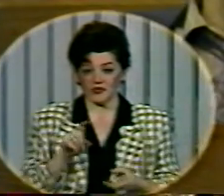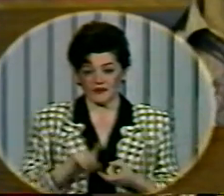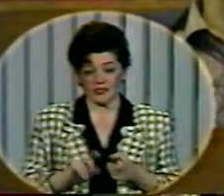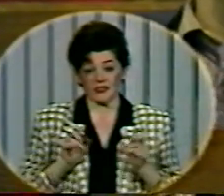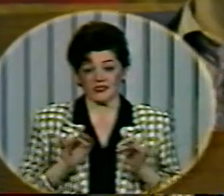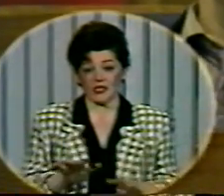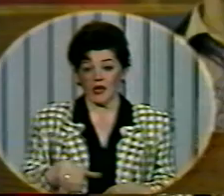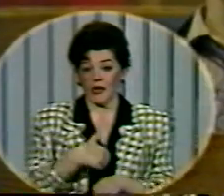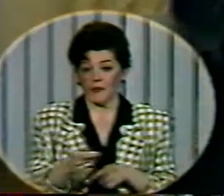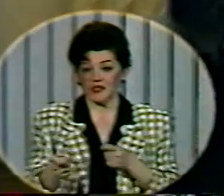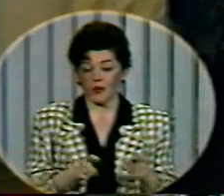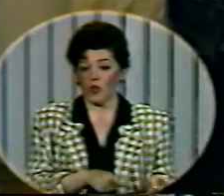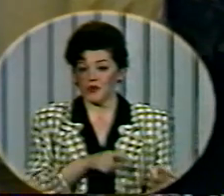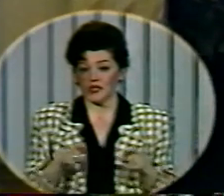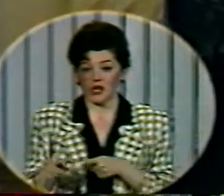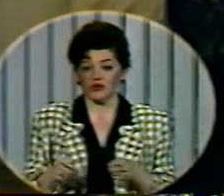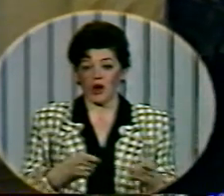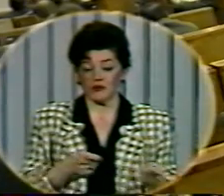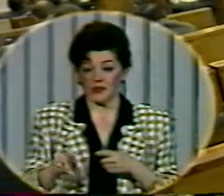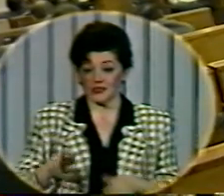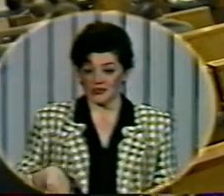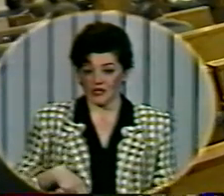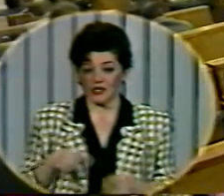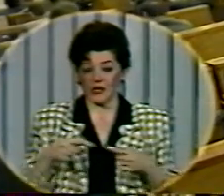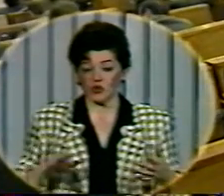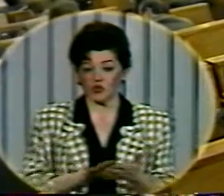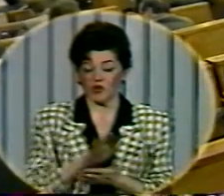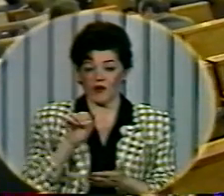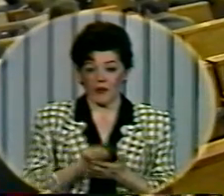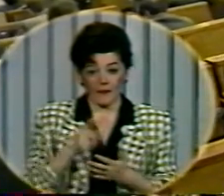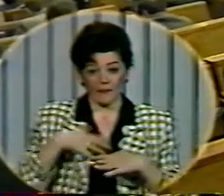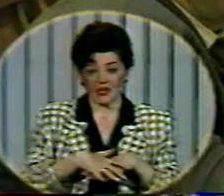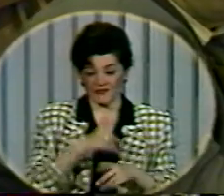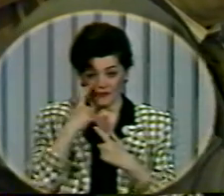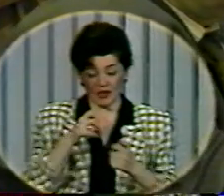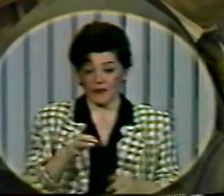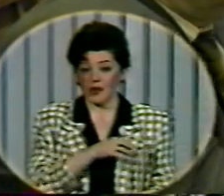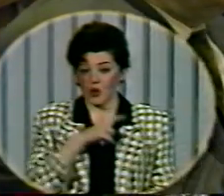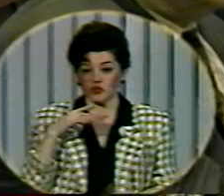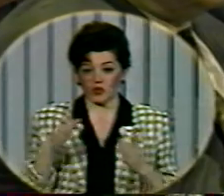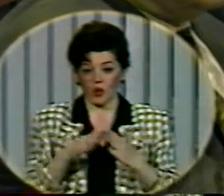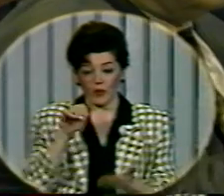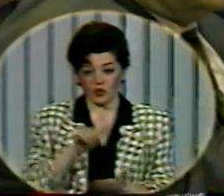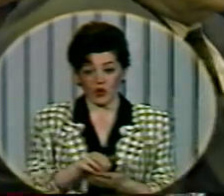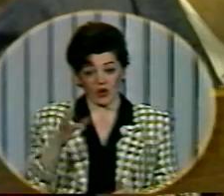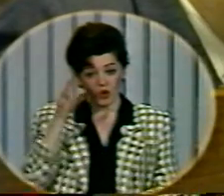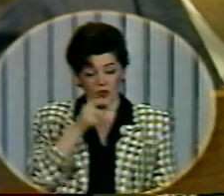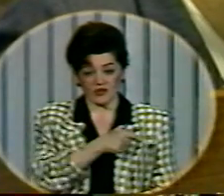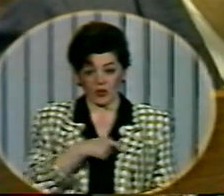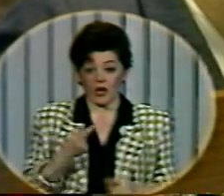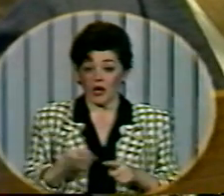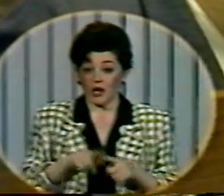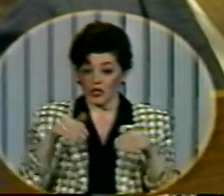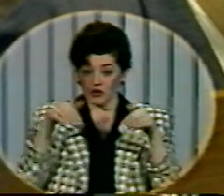діяннями президента по передаче в адміністрації некоторых сродків масової інформації і Белорусского дома друку. На думку депутата, это рішення суперечить